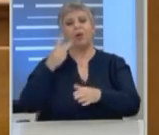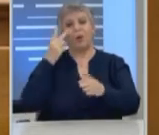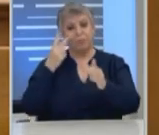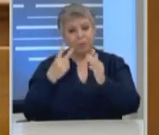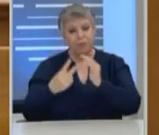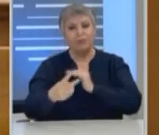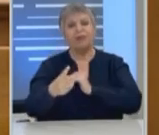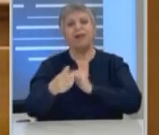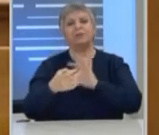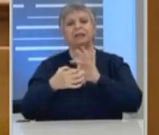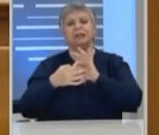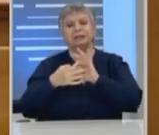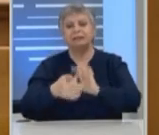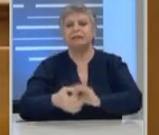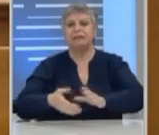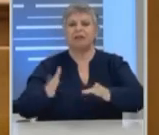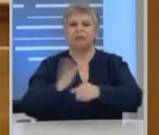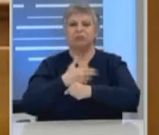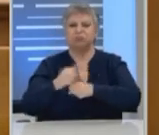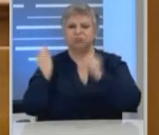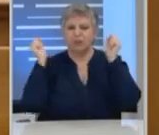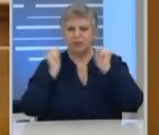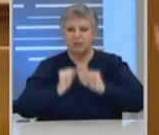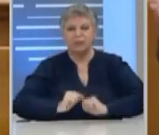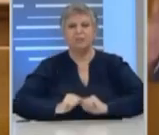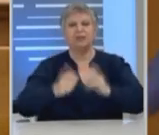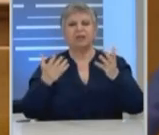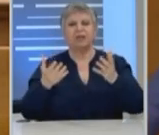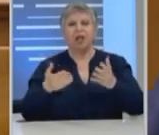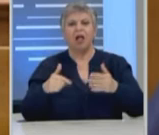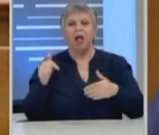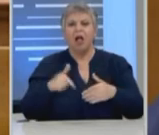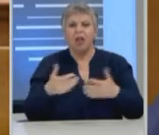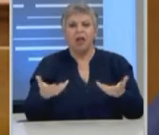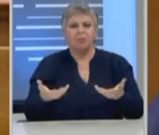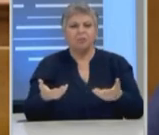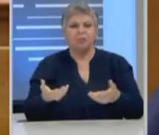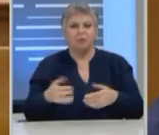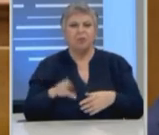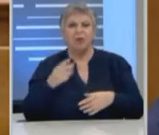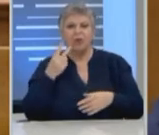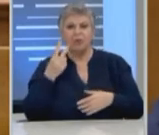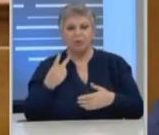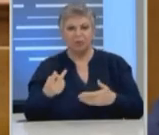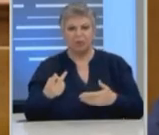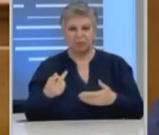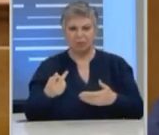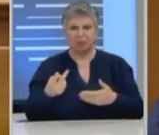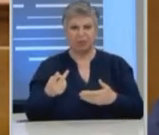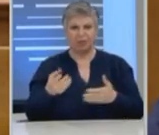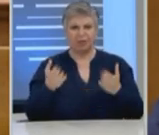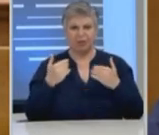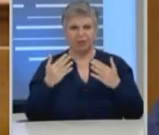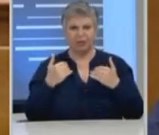αδιάλειπτα κόφτες, καταστροφές και αποτυχίες, αλλά ούτε οι κόφτες θα ενεργοποιούνται, ούτε οι καταστροφές και